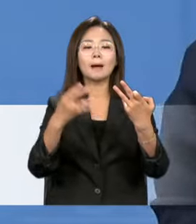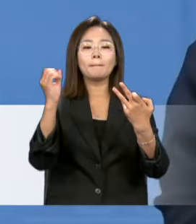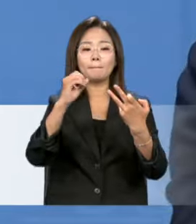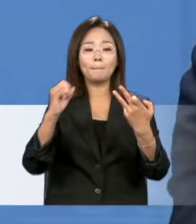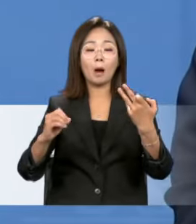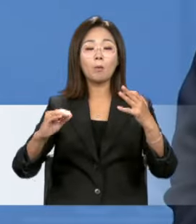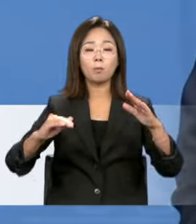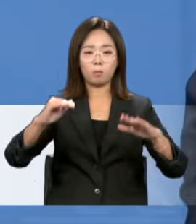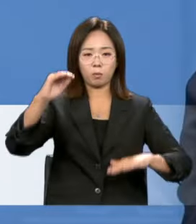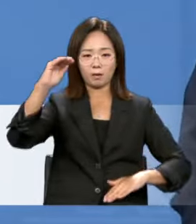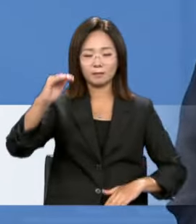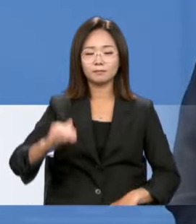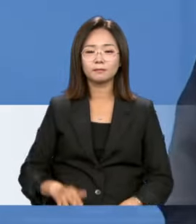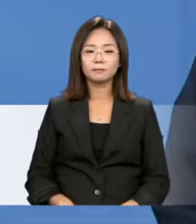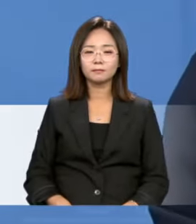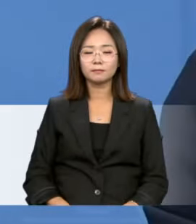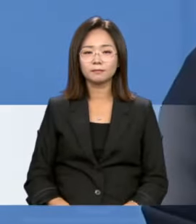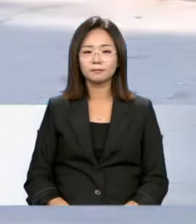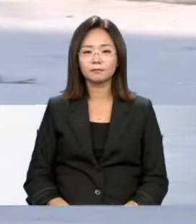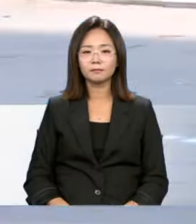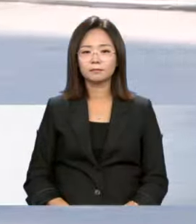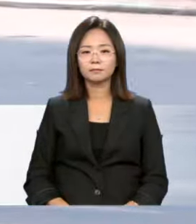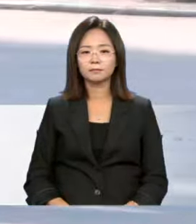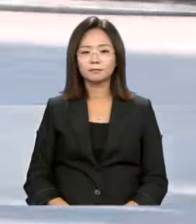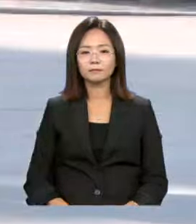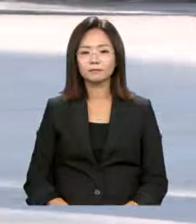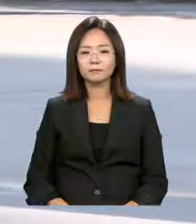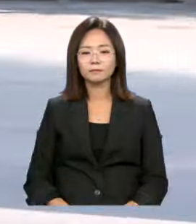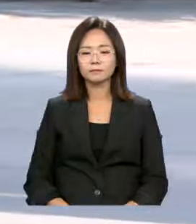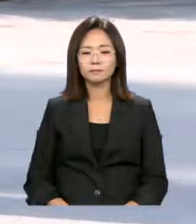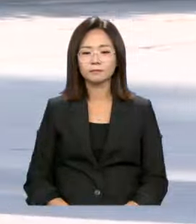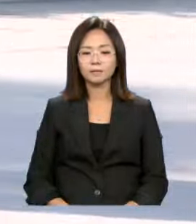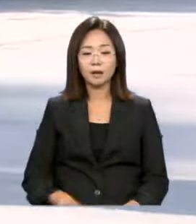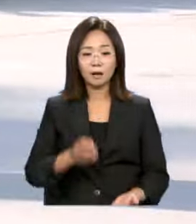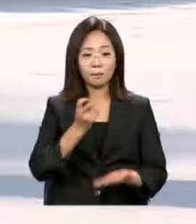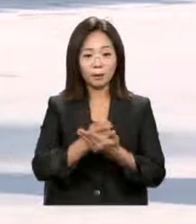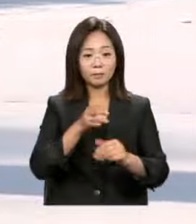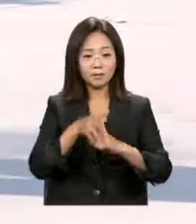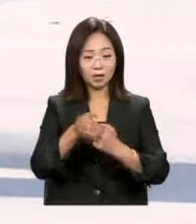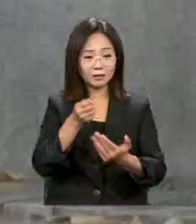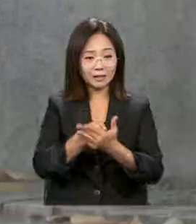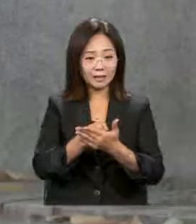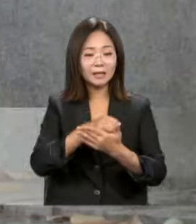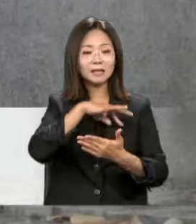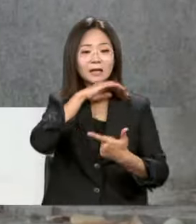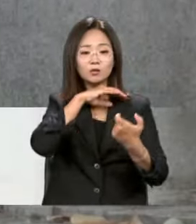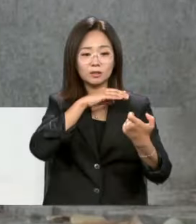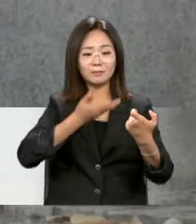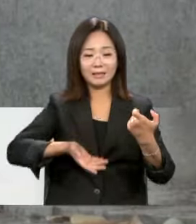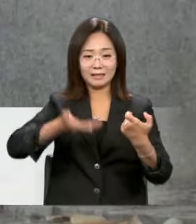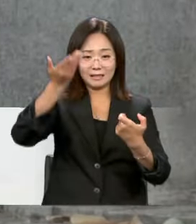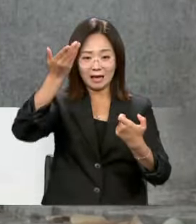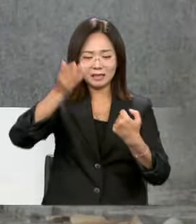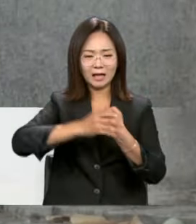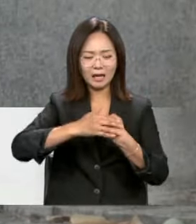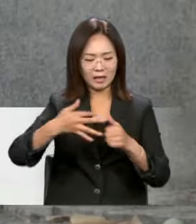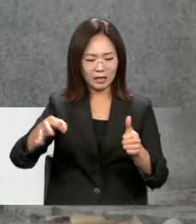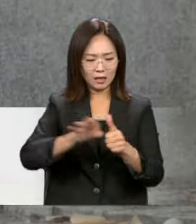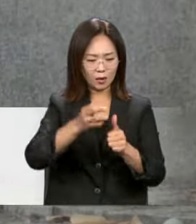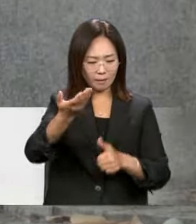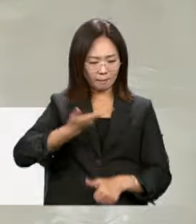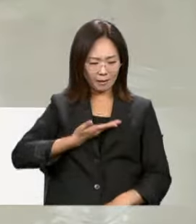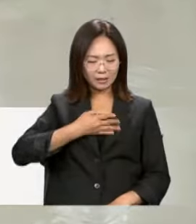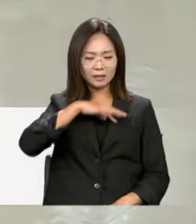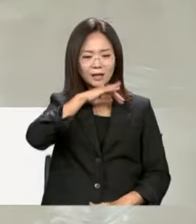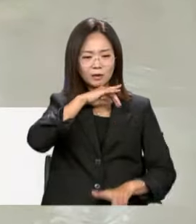13.4% 높게 나왔습니다 하지만 법정 정년이 60세인 우리나라에서 연금을 받을 수